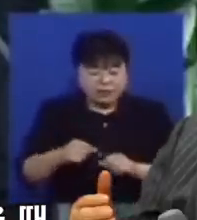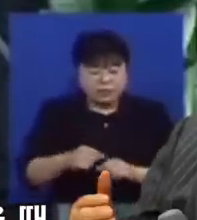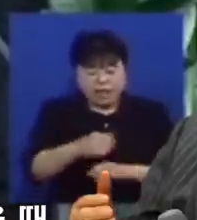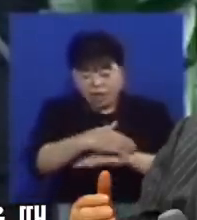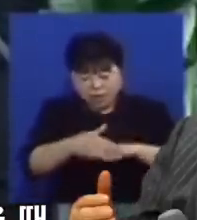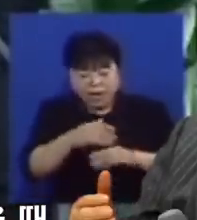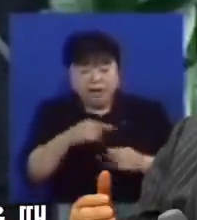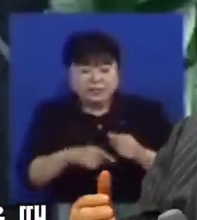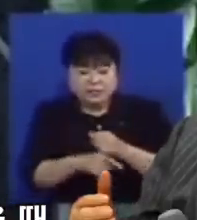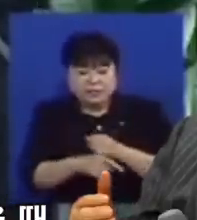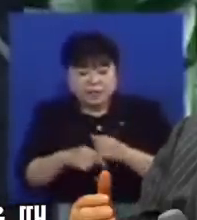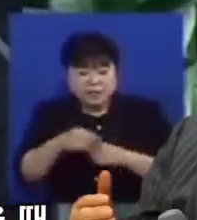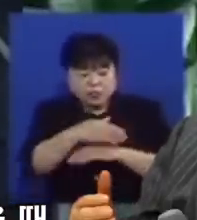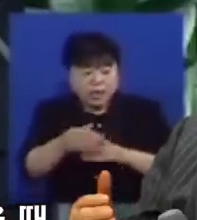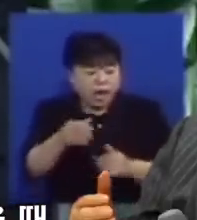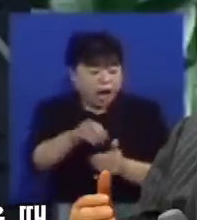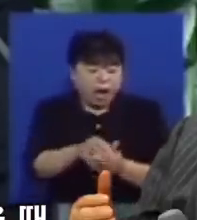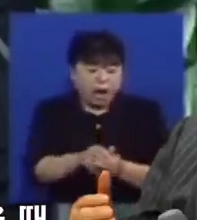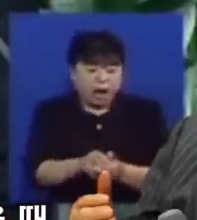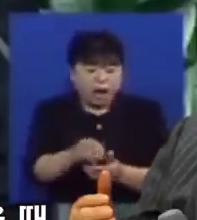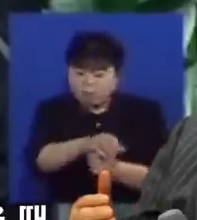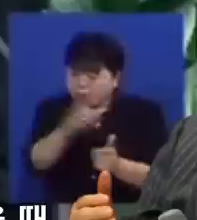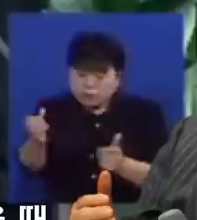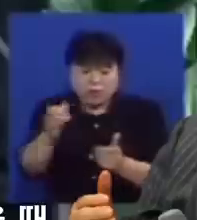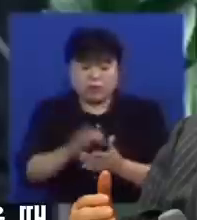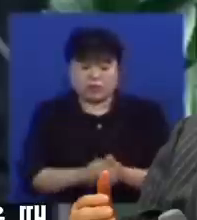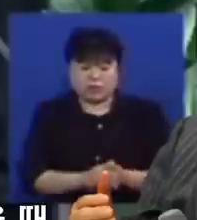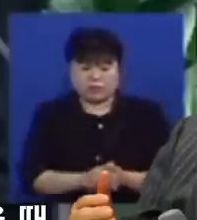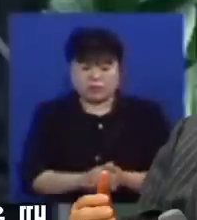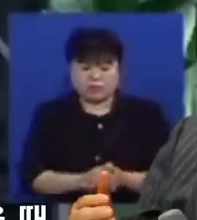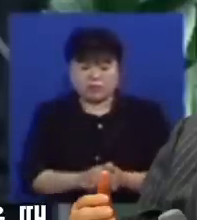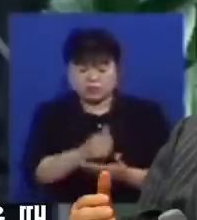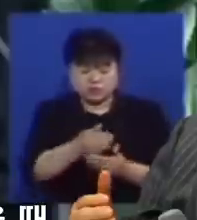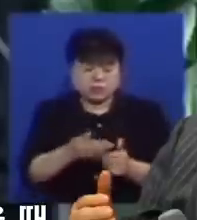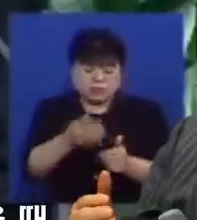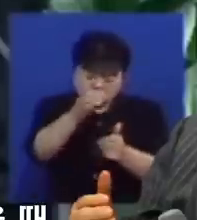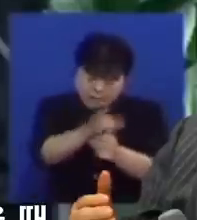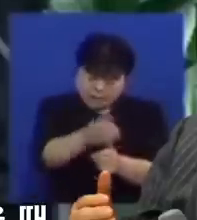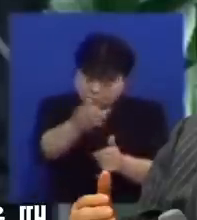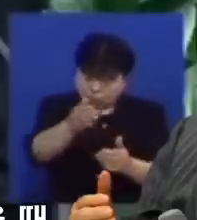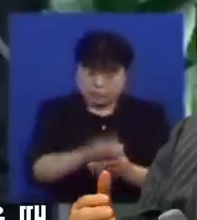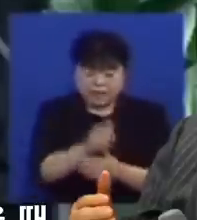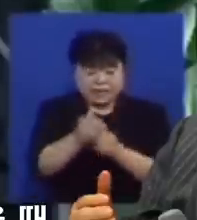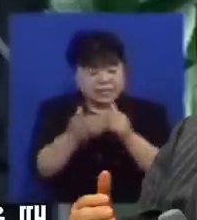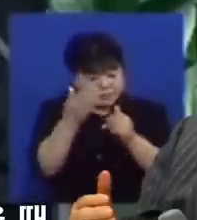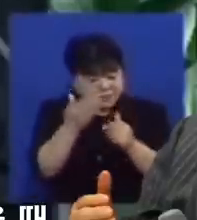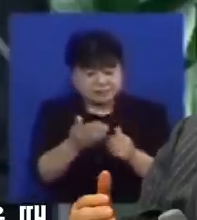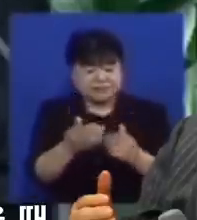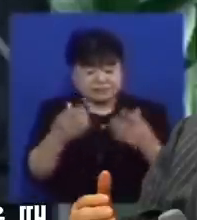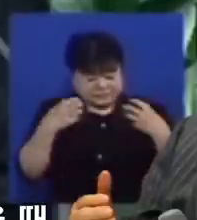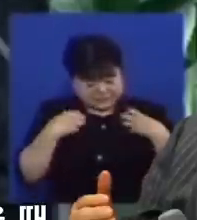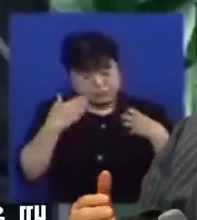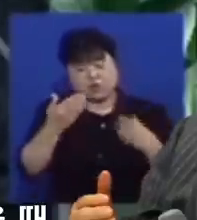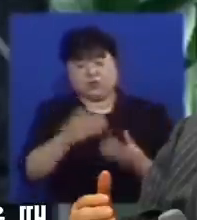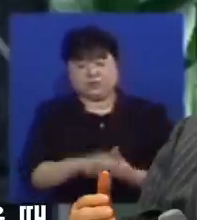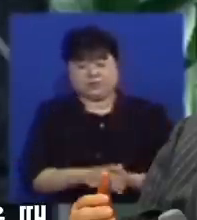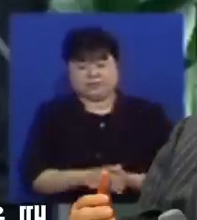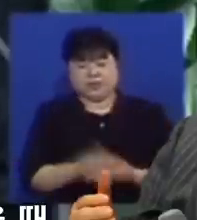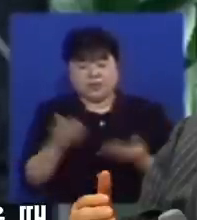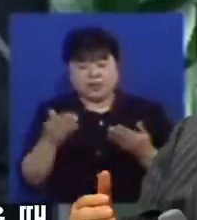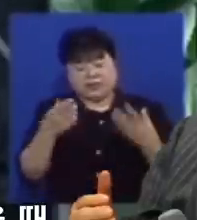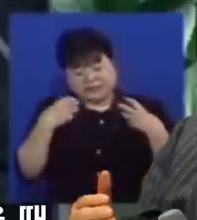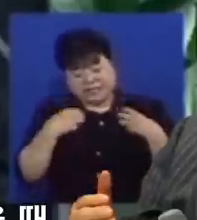계획을 말하는데 너 계획을 벗어라. 내가 맡아주마. 하나님이 여러분